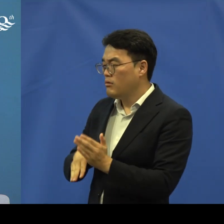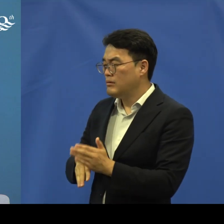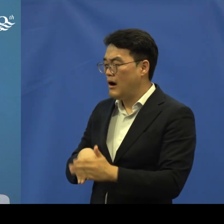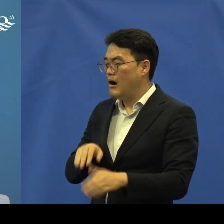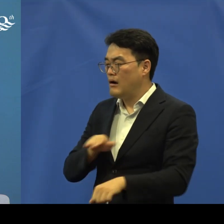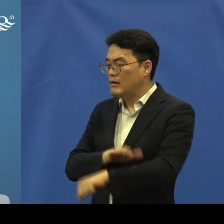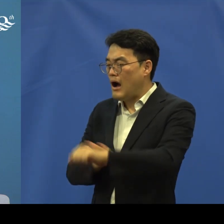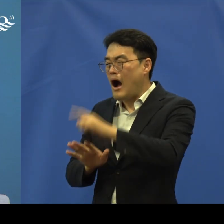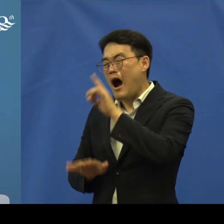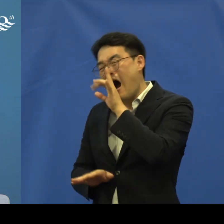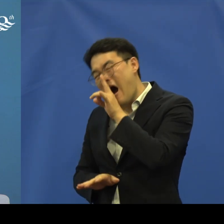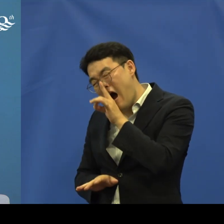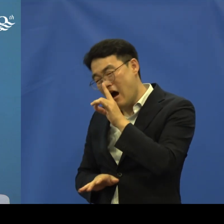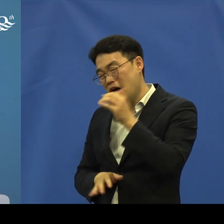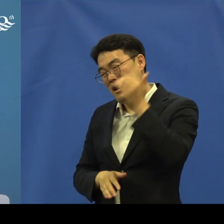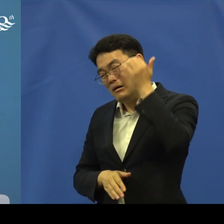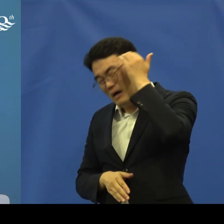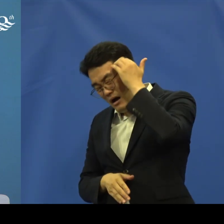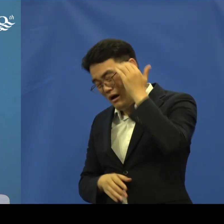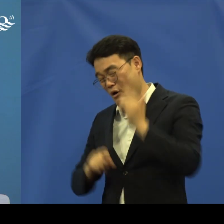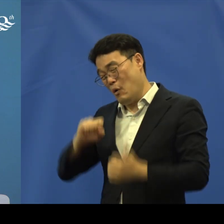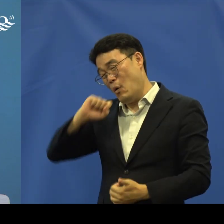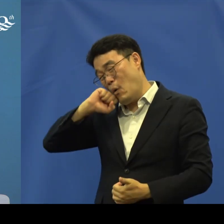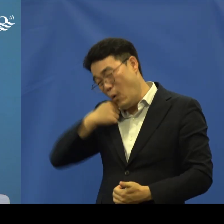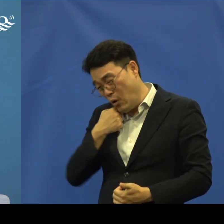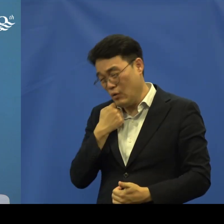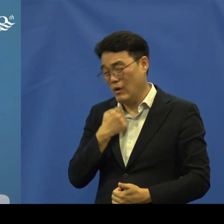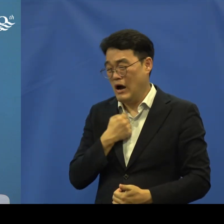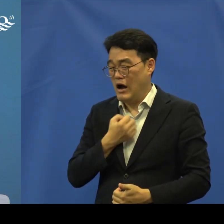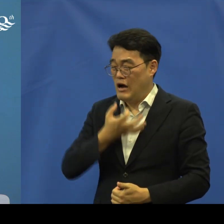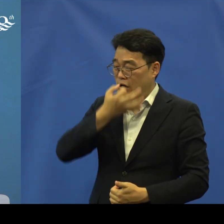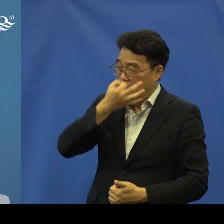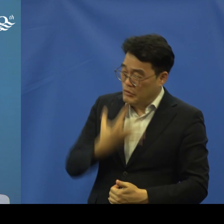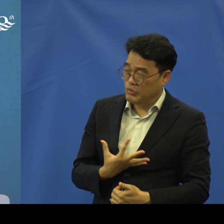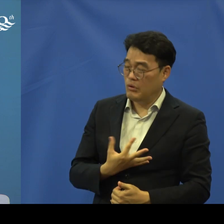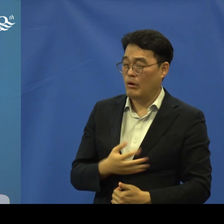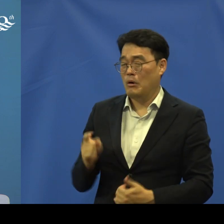어려운 거예요. 저절로 되는 법이 없어요.